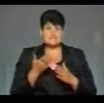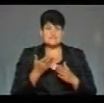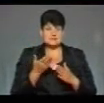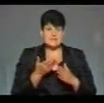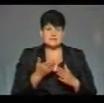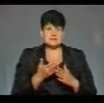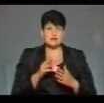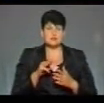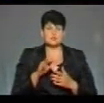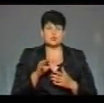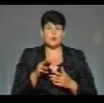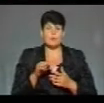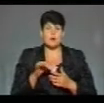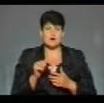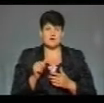томографії